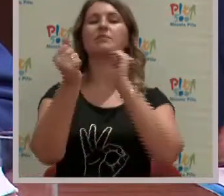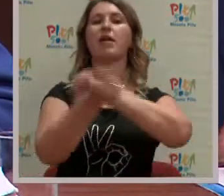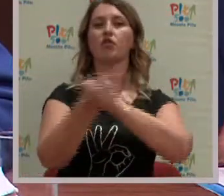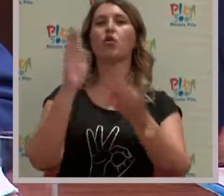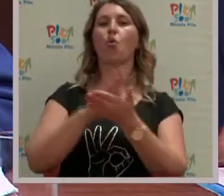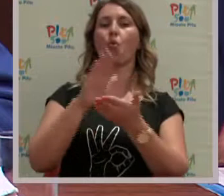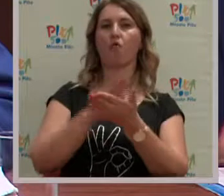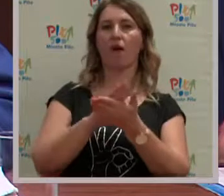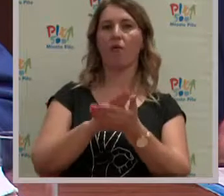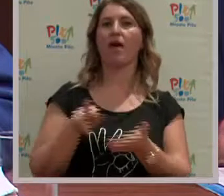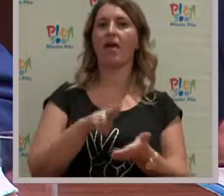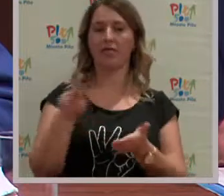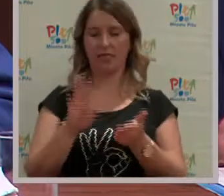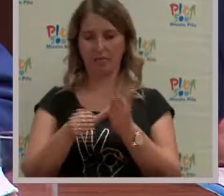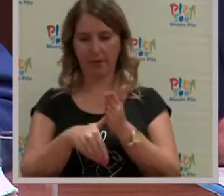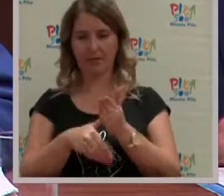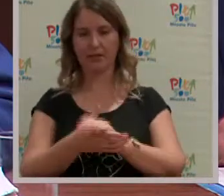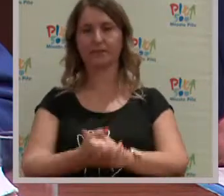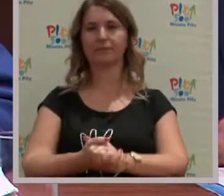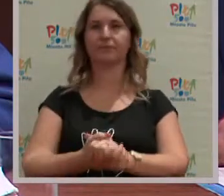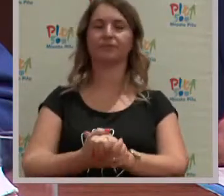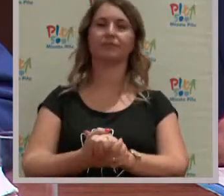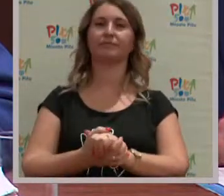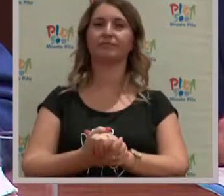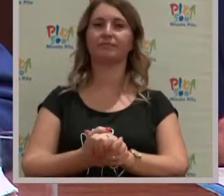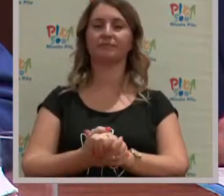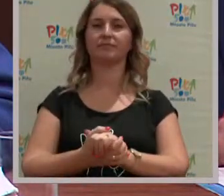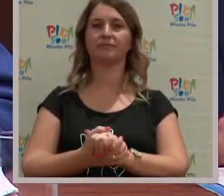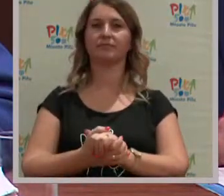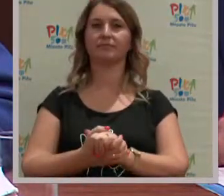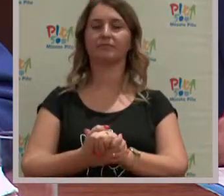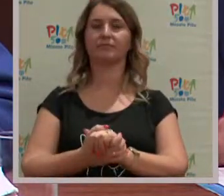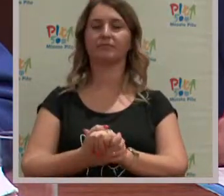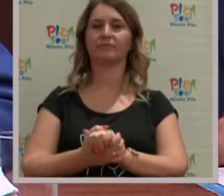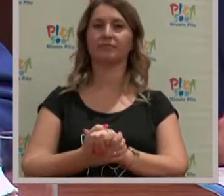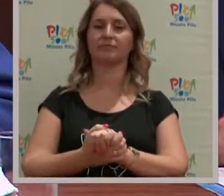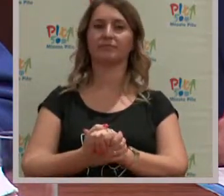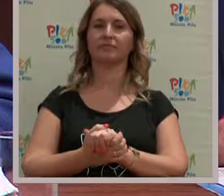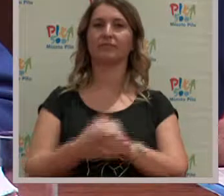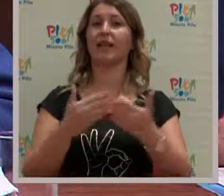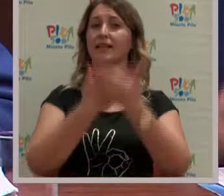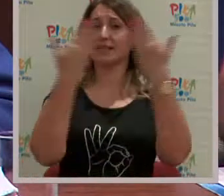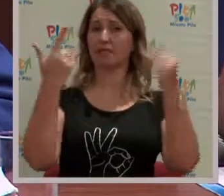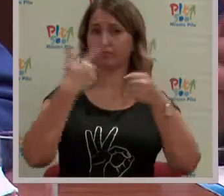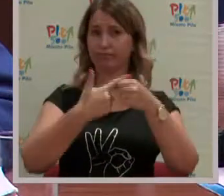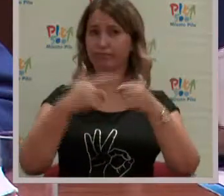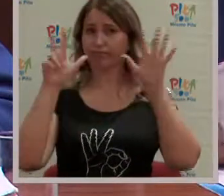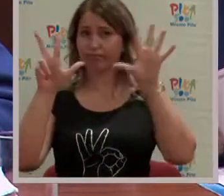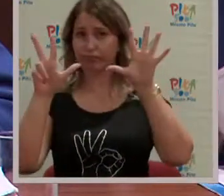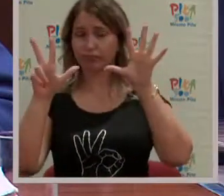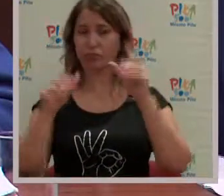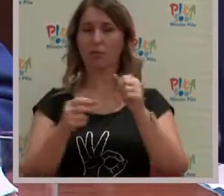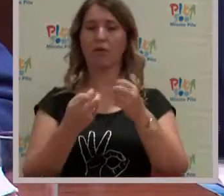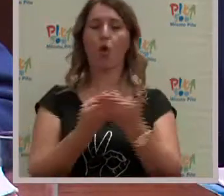31 łamane na 464 łamane na 17 Rady Miasta Piły z dnia 28